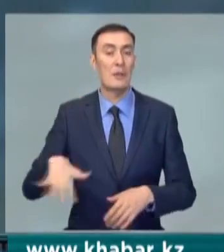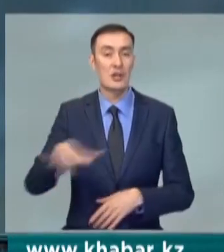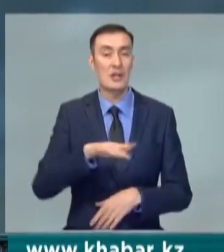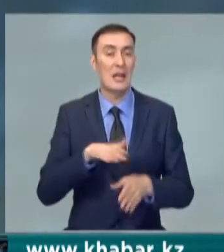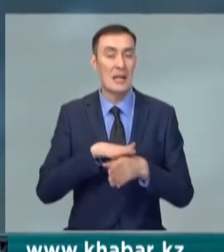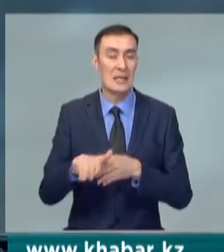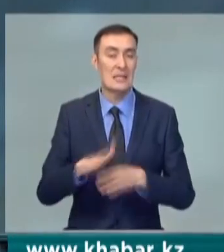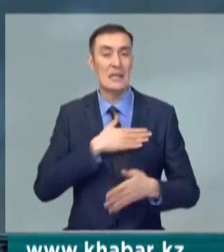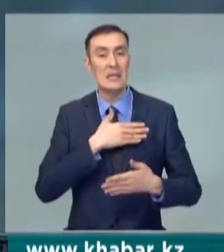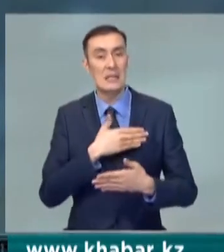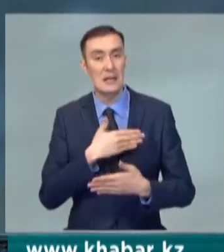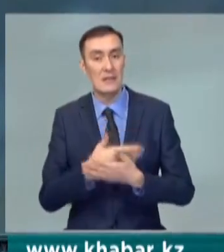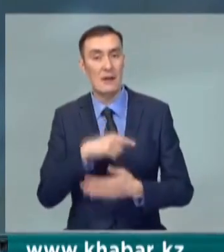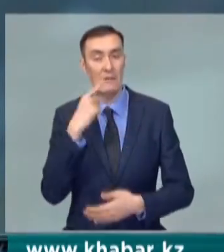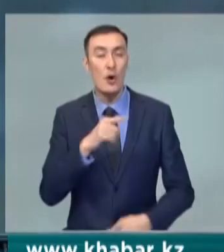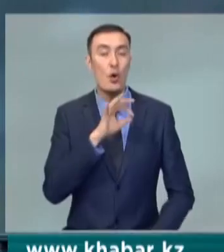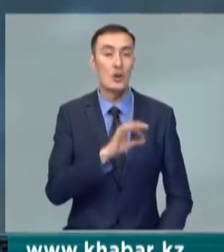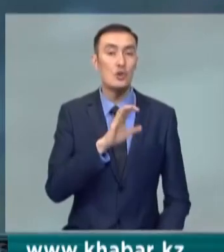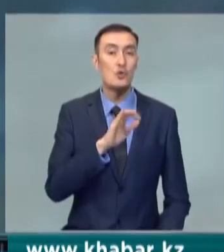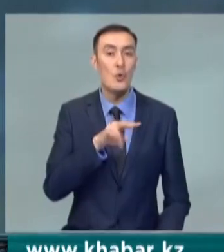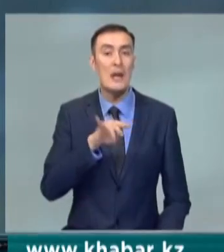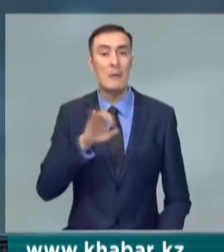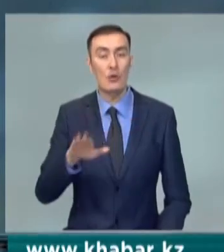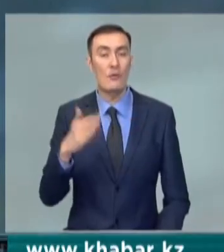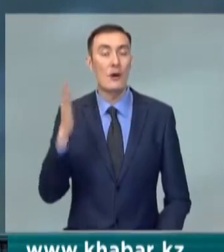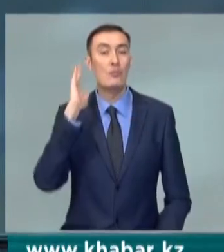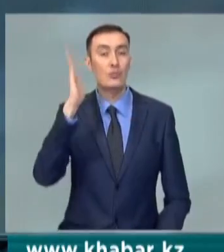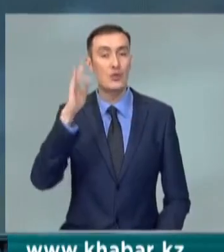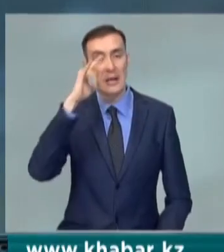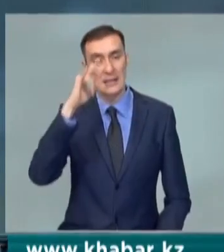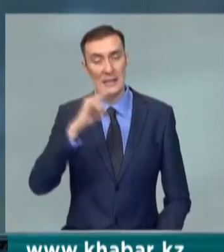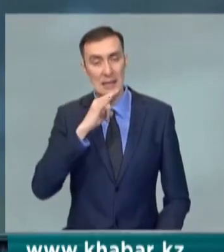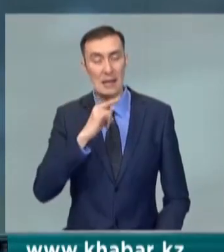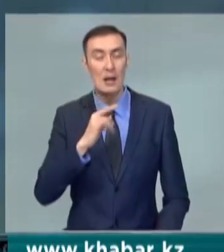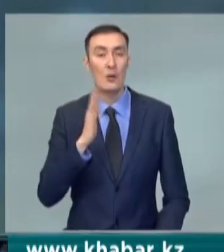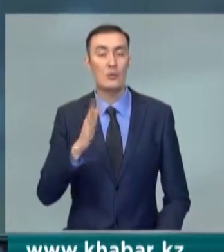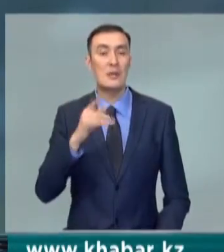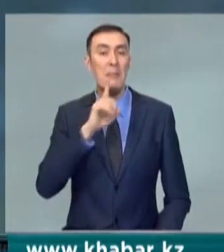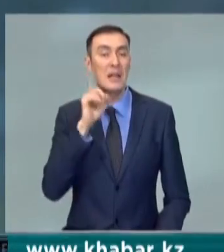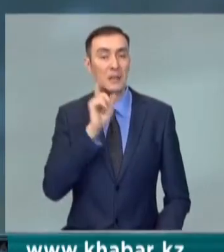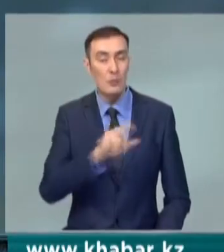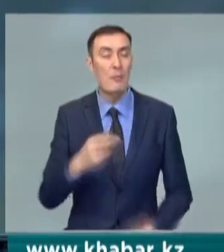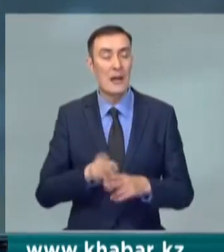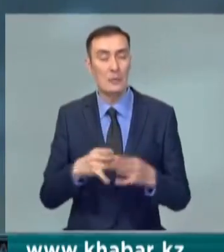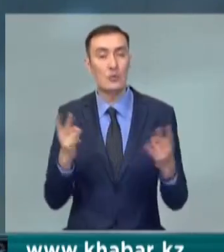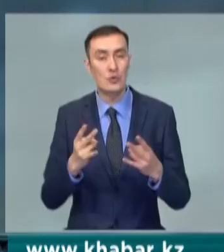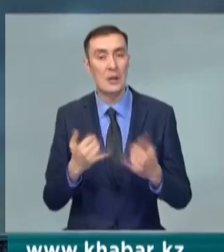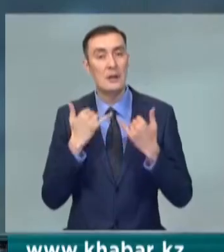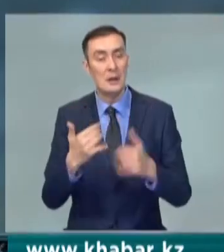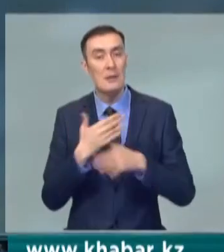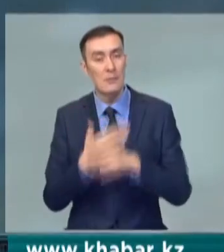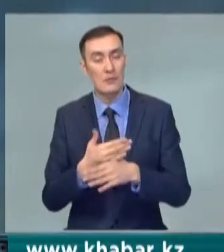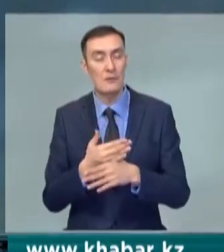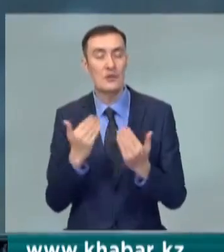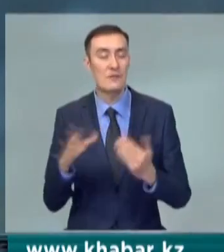площадкой реализации инициатив. Как отметил Олжас Сулейменов, будущее Казахстана за молодыми людьми. И для этого нужно делать для них